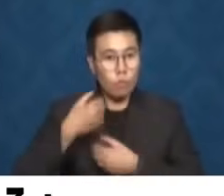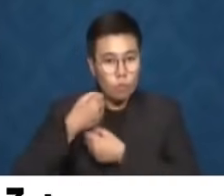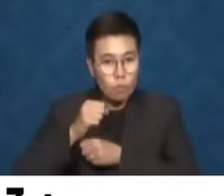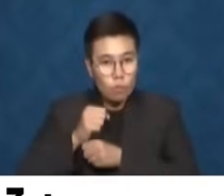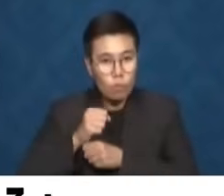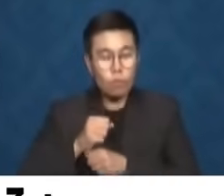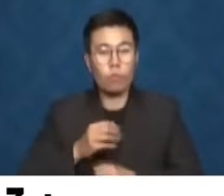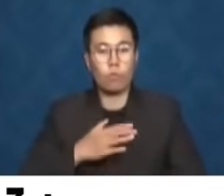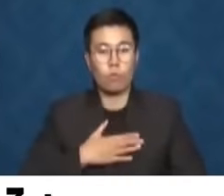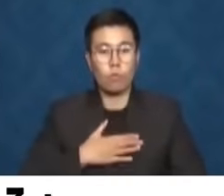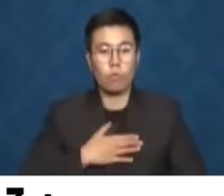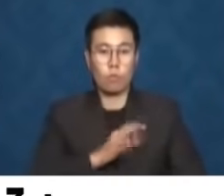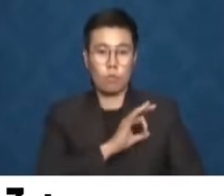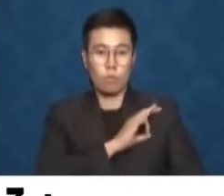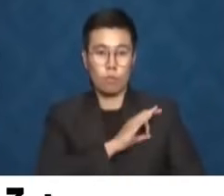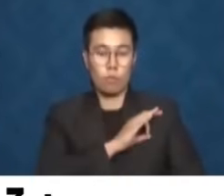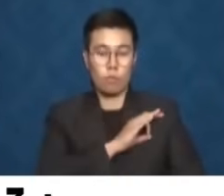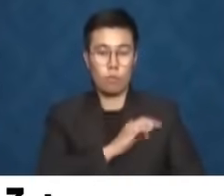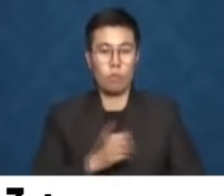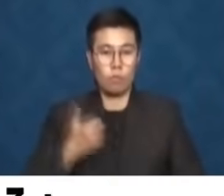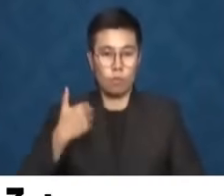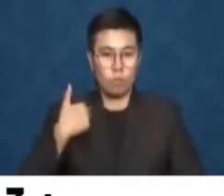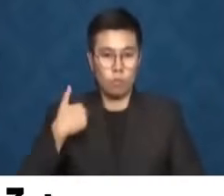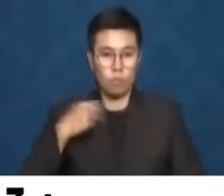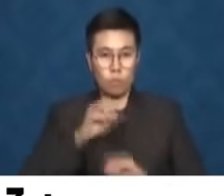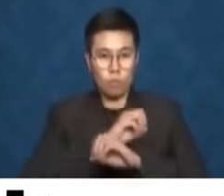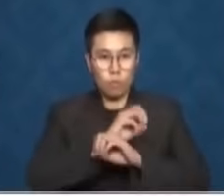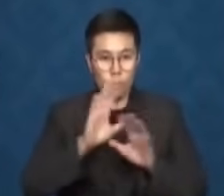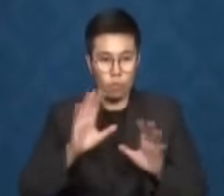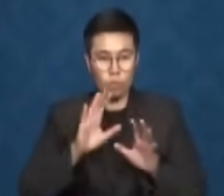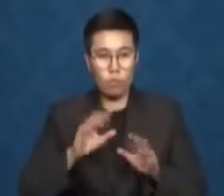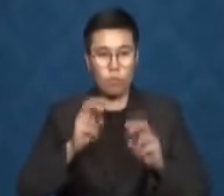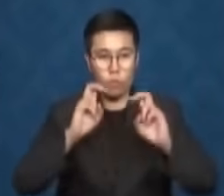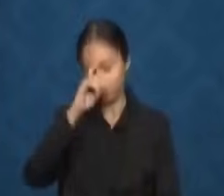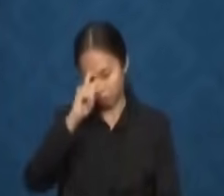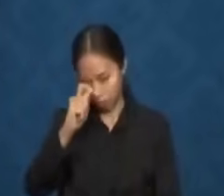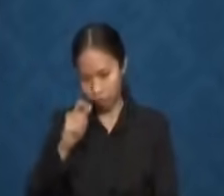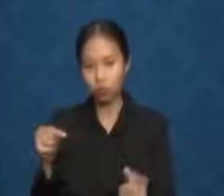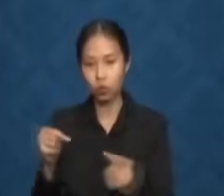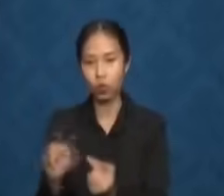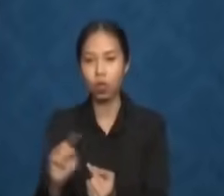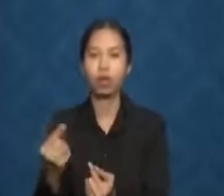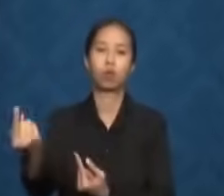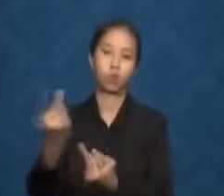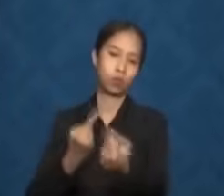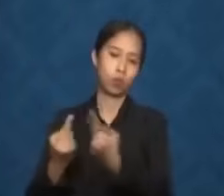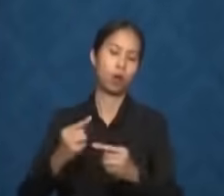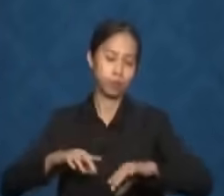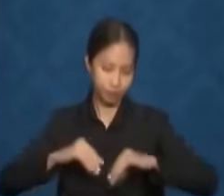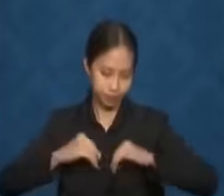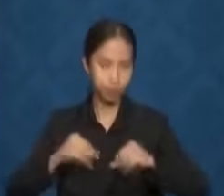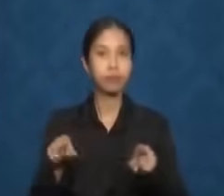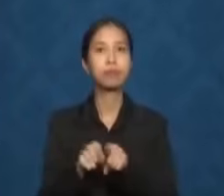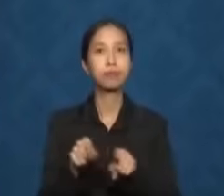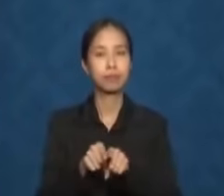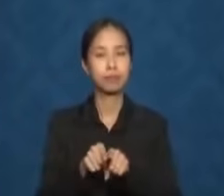ติด่วนด้วยวาจานะคะทีนี้ไปดูทางฝั่งของพรรคก้าวไกลบ้างนะคะไปทางคุณวิโรจน์ลัคนาอดิศรส.ส.บัญชีรายชื่อพรรคก้าวไกล